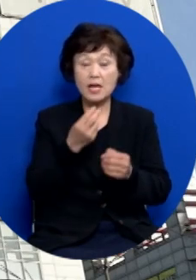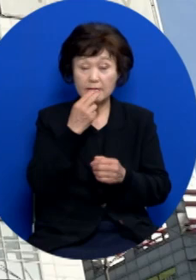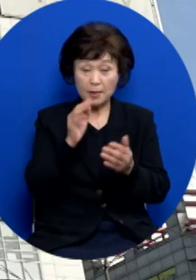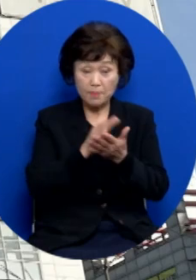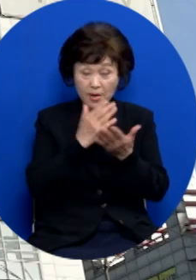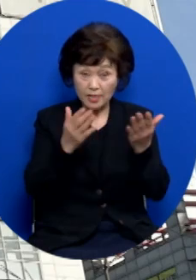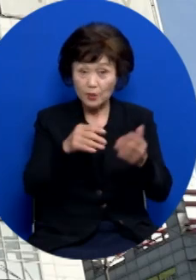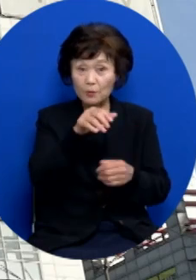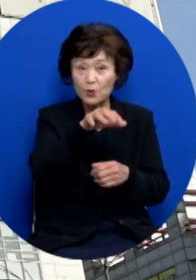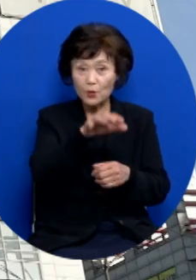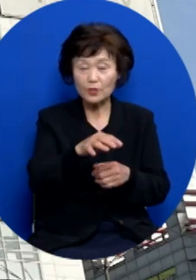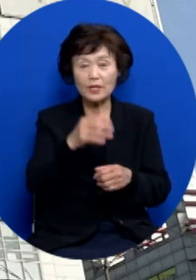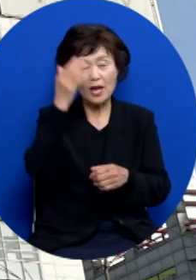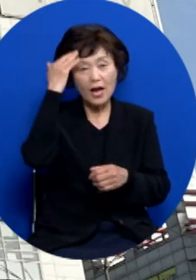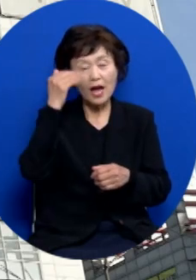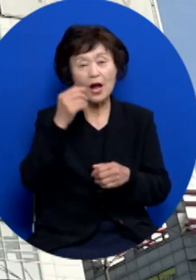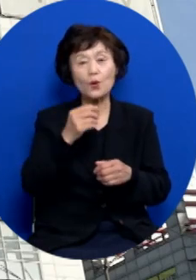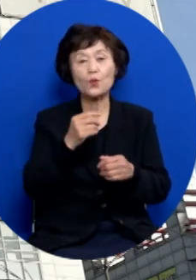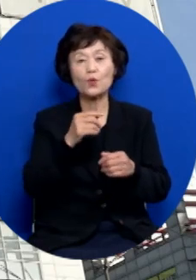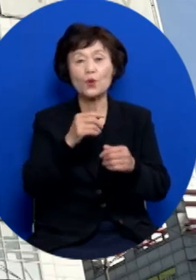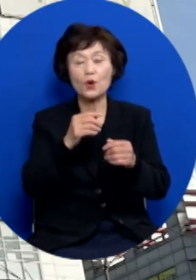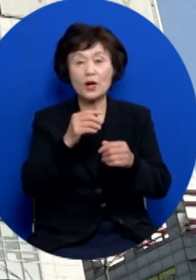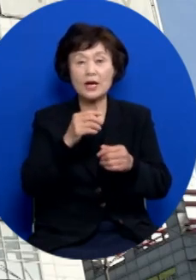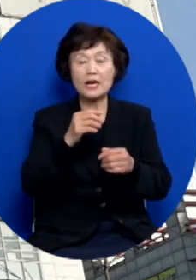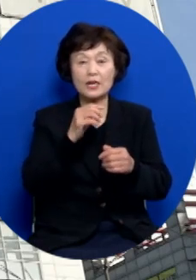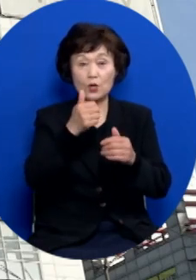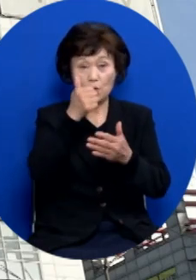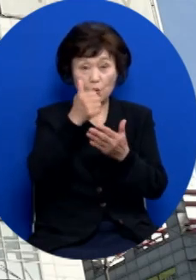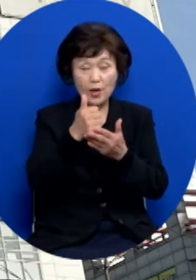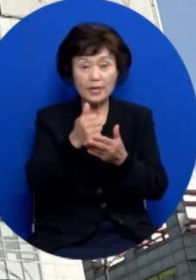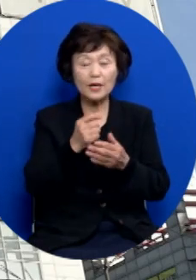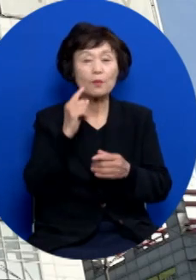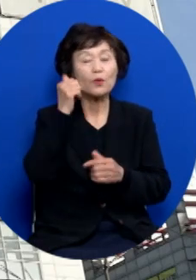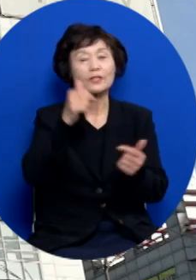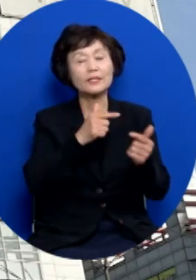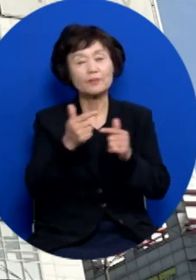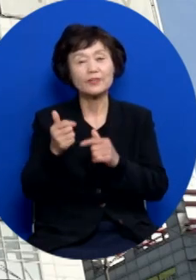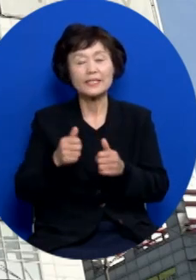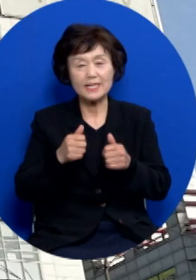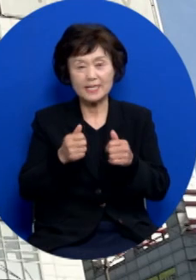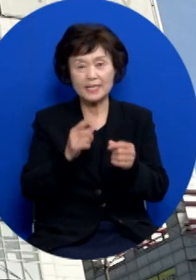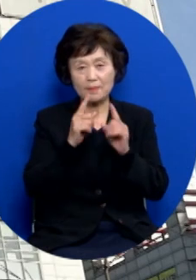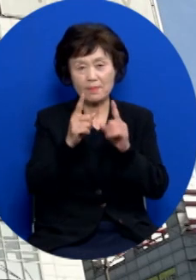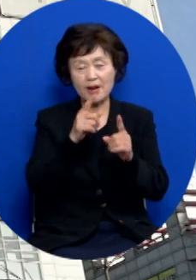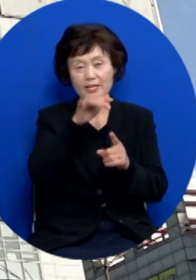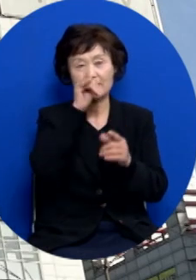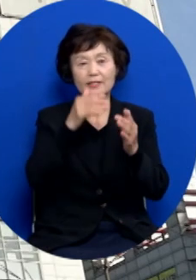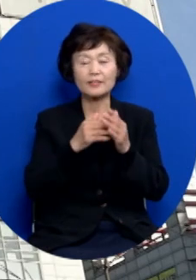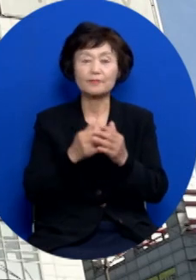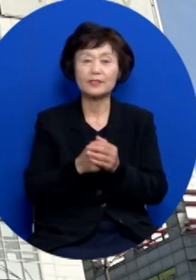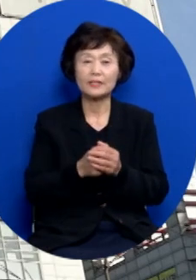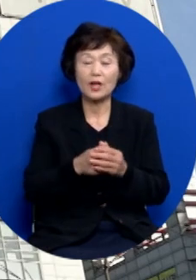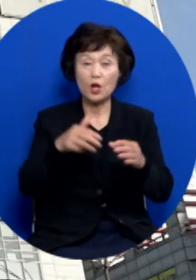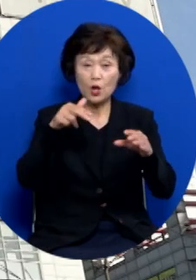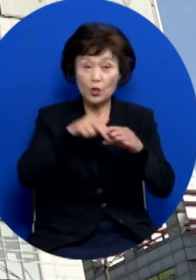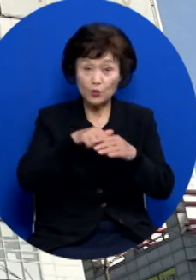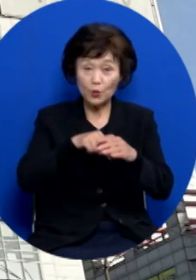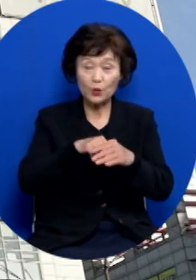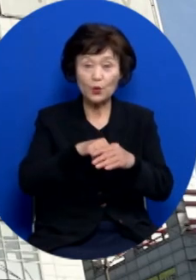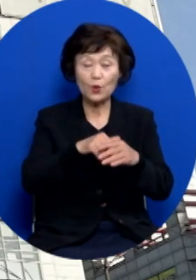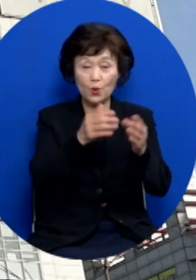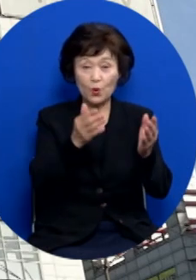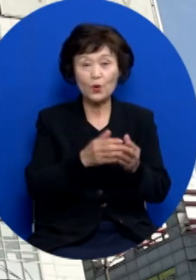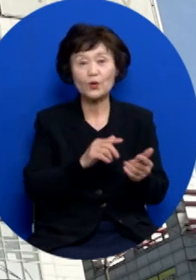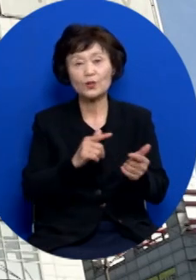사장인 한국기독교잡지협회 신임회장 최정기 목사 등이 인사말을 전했습니다. 종교계가 전문